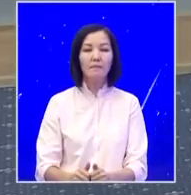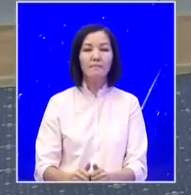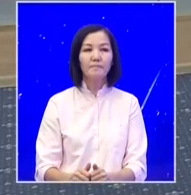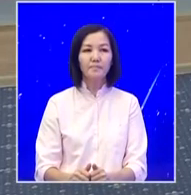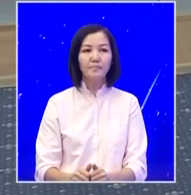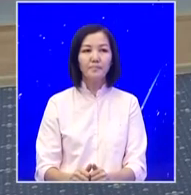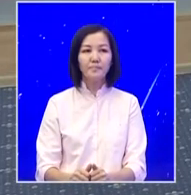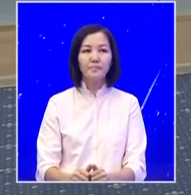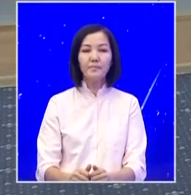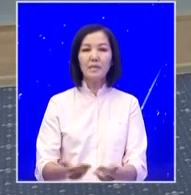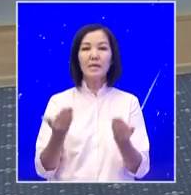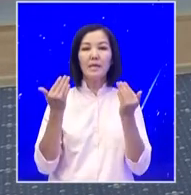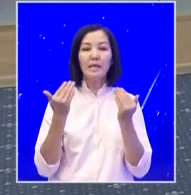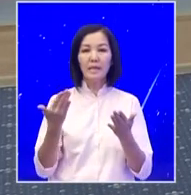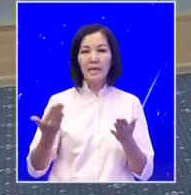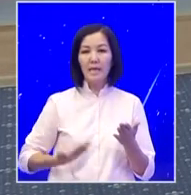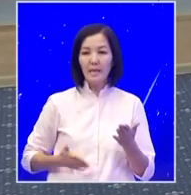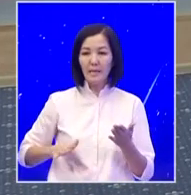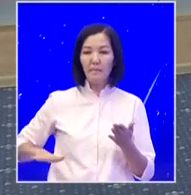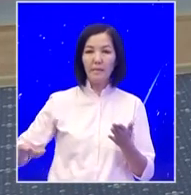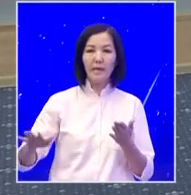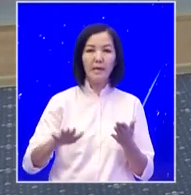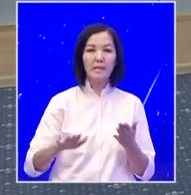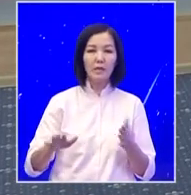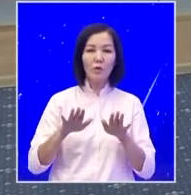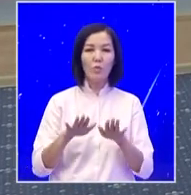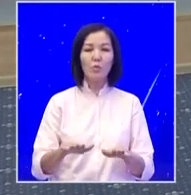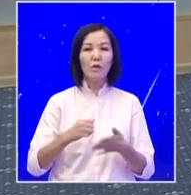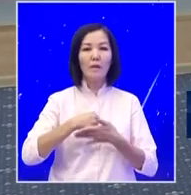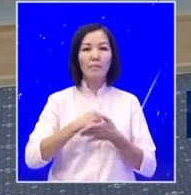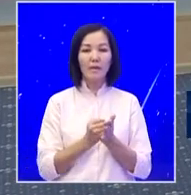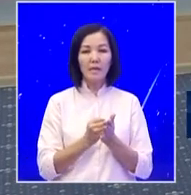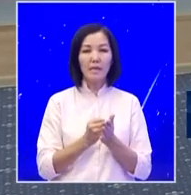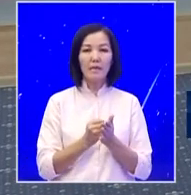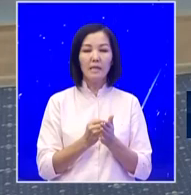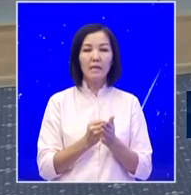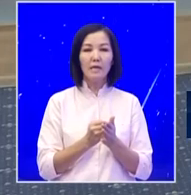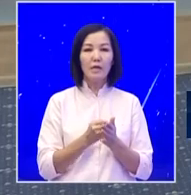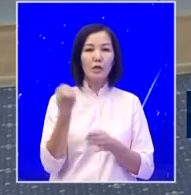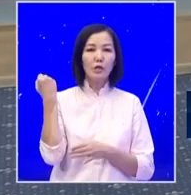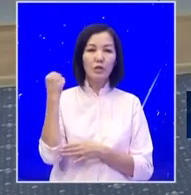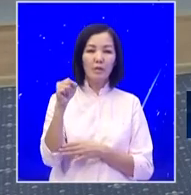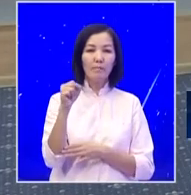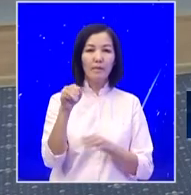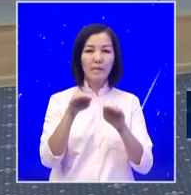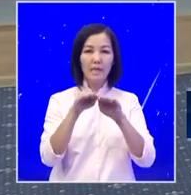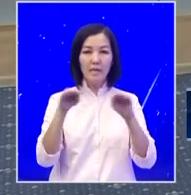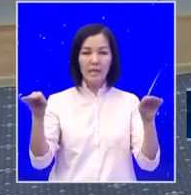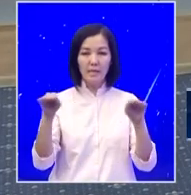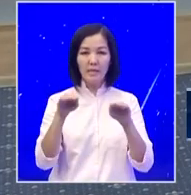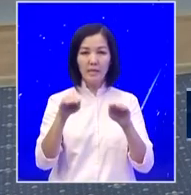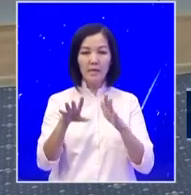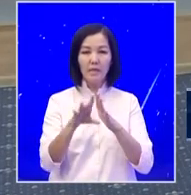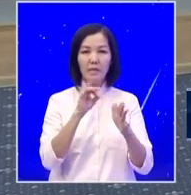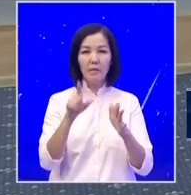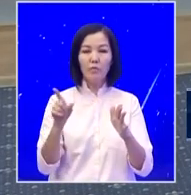Елді мекендерде бұл орындар белгіленген. Жеңімпаздар жаңа рейтингі бойынша біздің әр деңгейдегі мәслихаттарға,